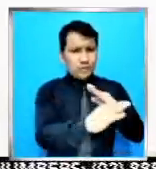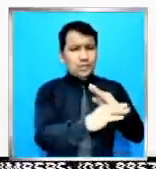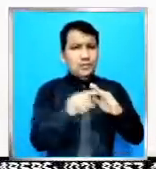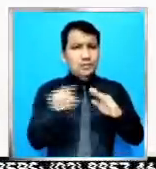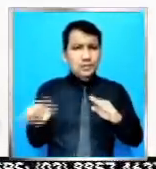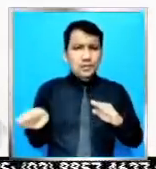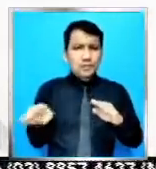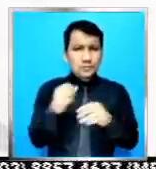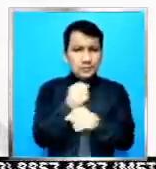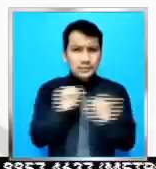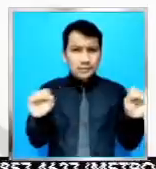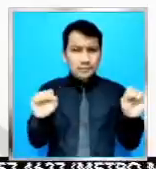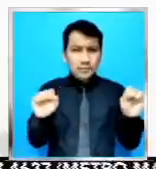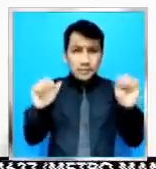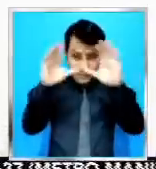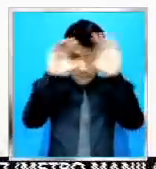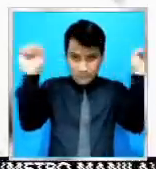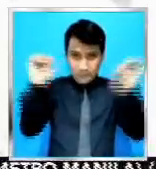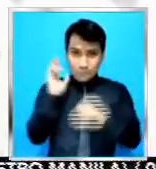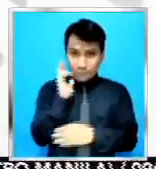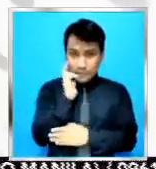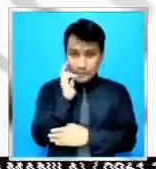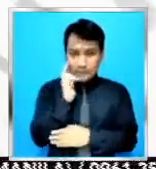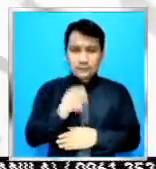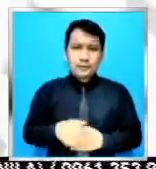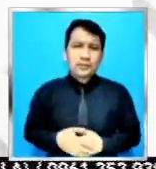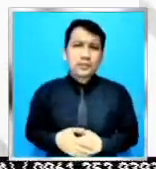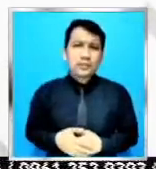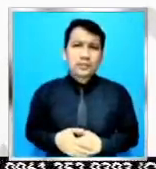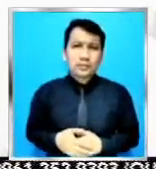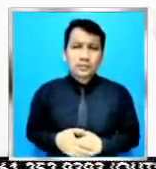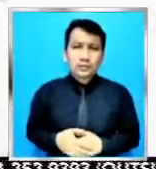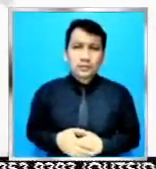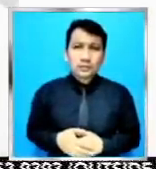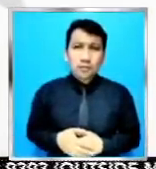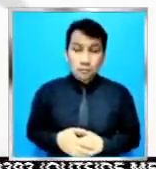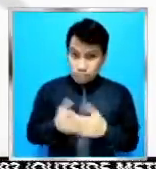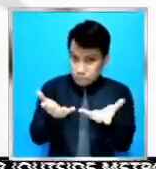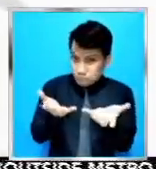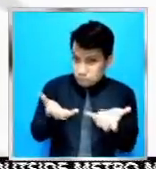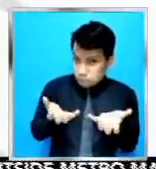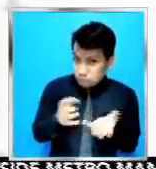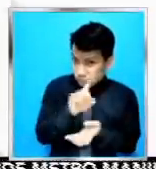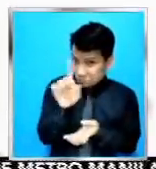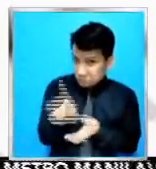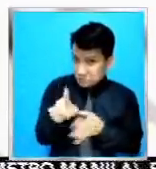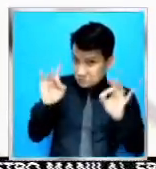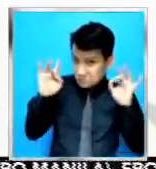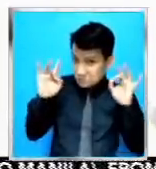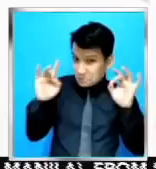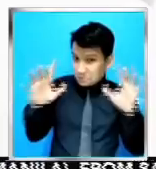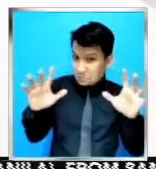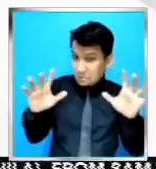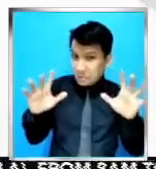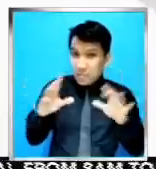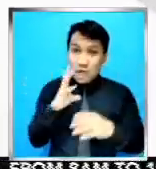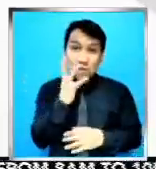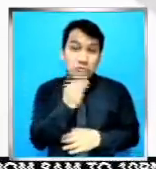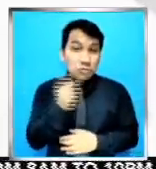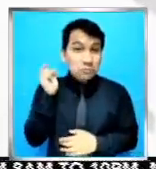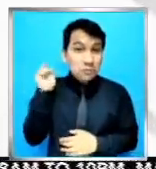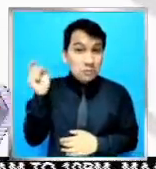ng ating mahal na Pangulo. Gusto niyo ba siyang mapahamak? Sa mga taong nagmamadali,